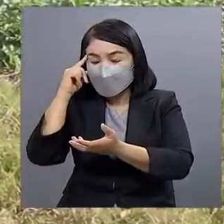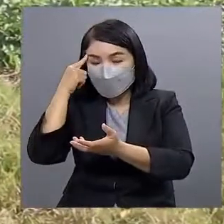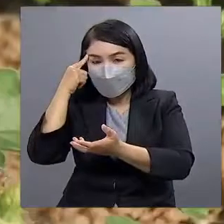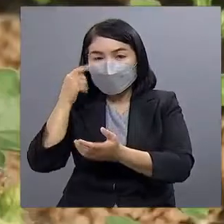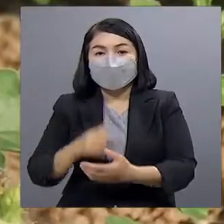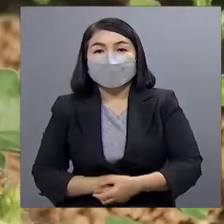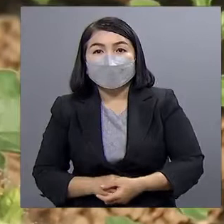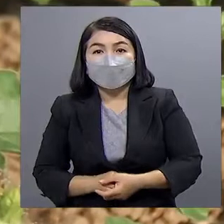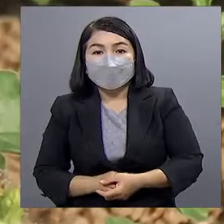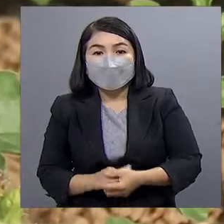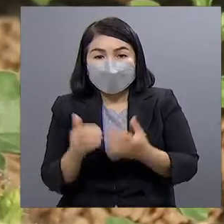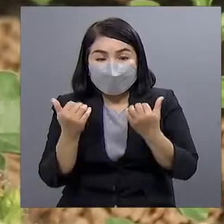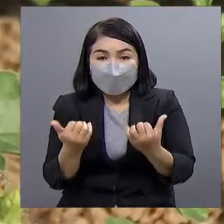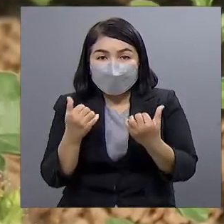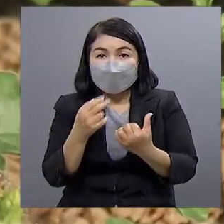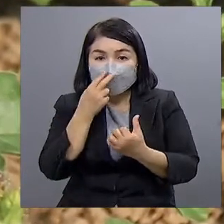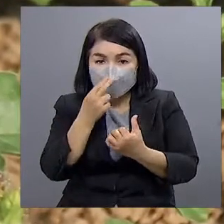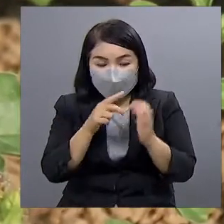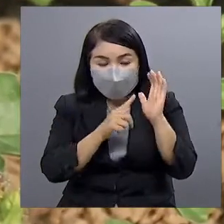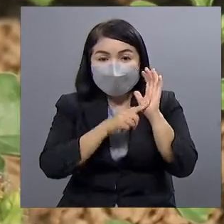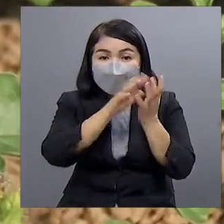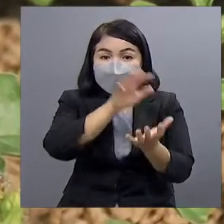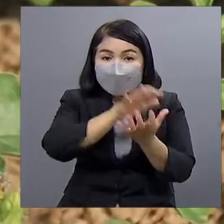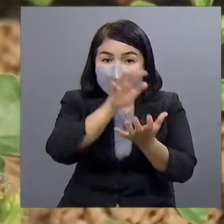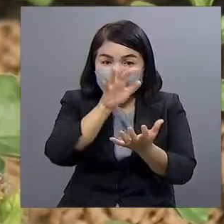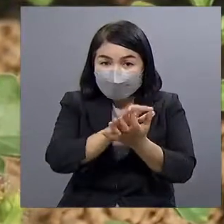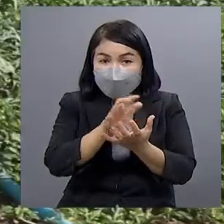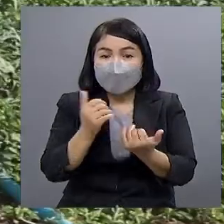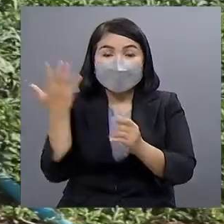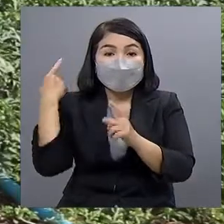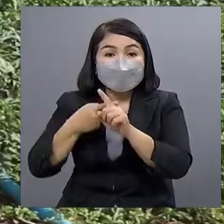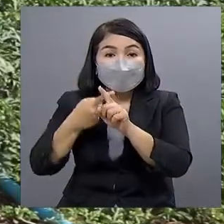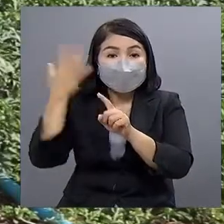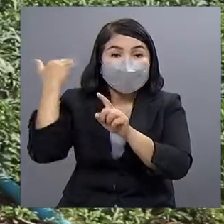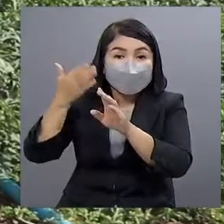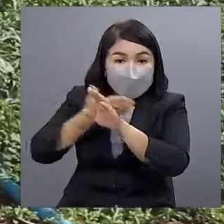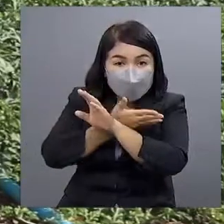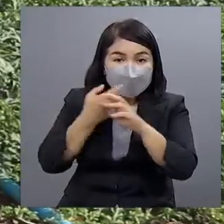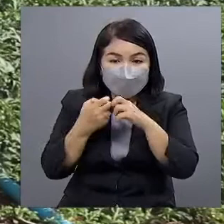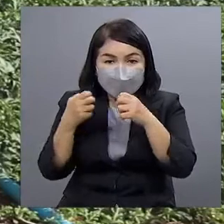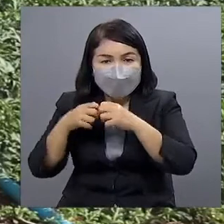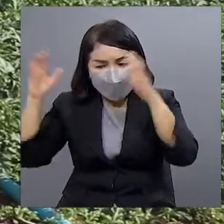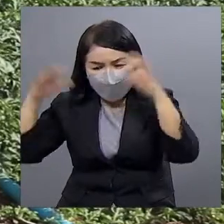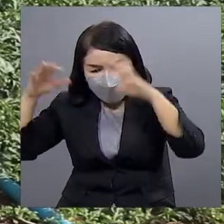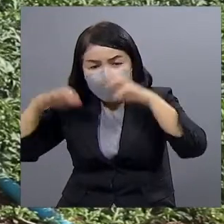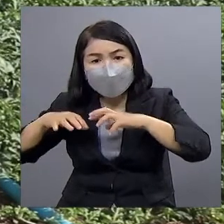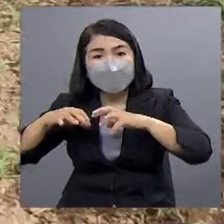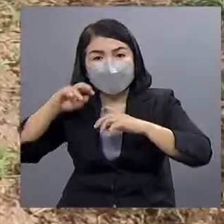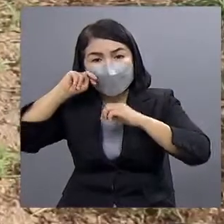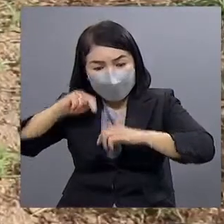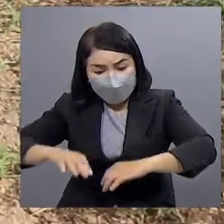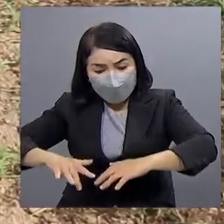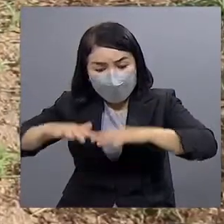คะว่าที่พิจิตรเนี่ยที่วังไซพูนเมื่อไม่กี่เดือนที่ผ่านมาเพิ่งจะมีปัญหาฝนตกหนักจนมีน้ำท่วมอยู่ในพื้น